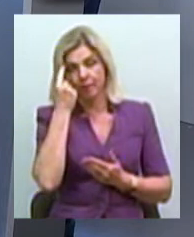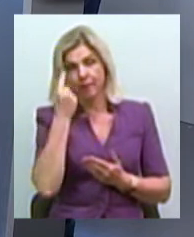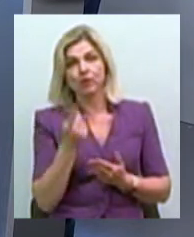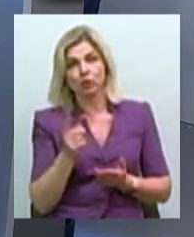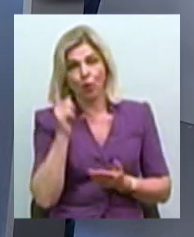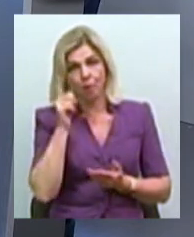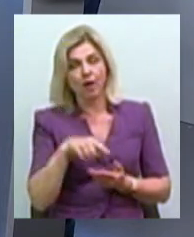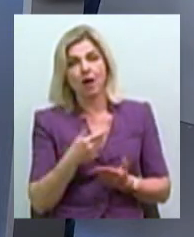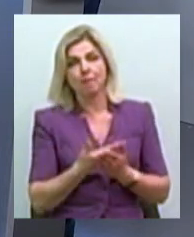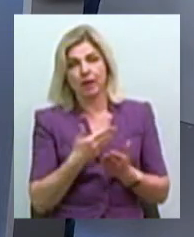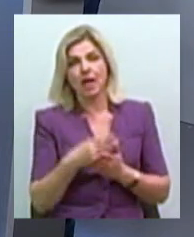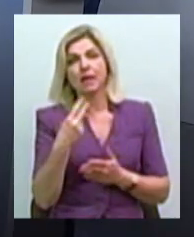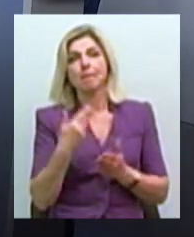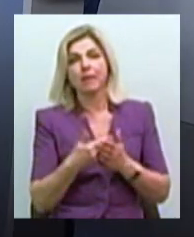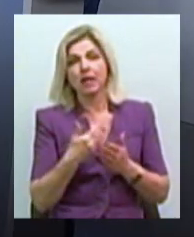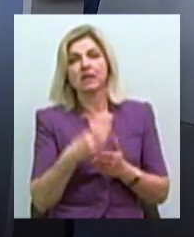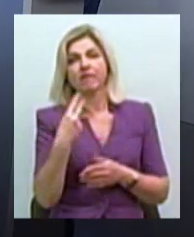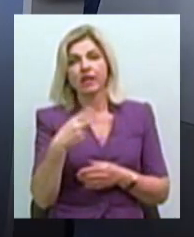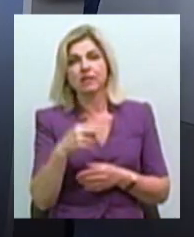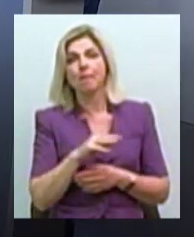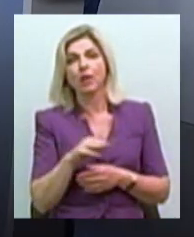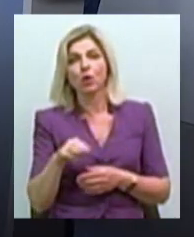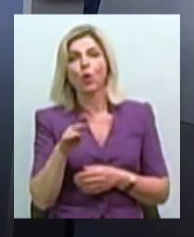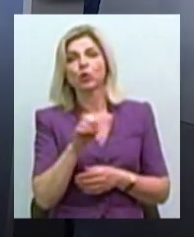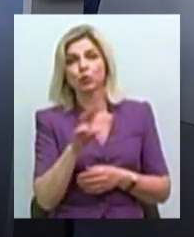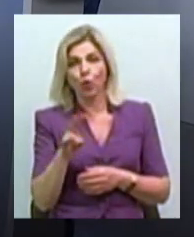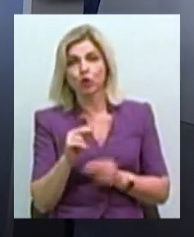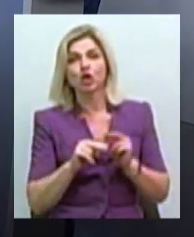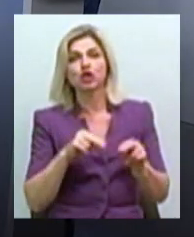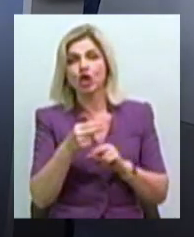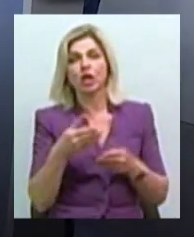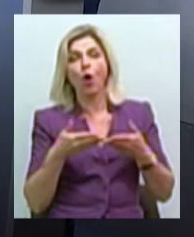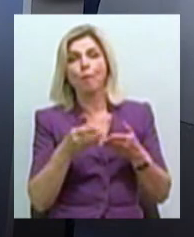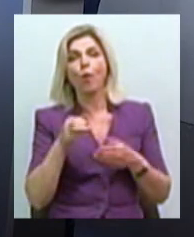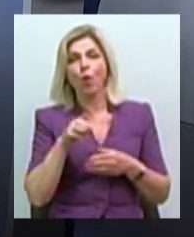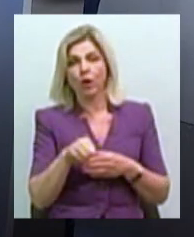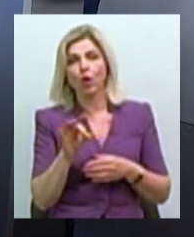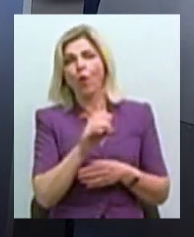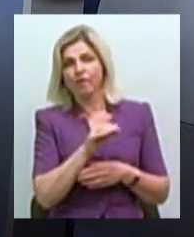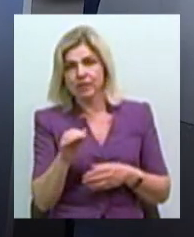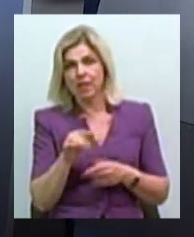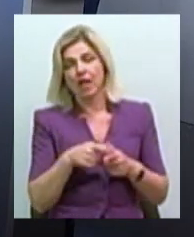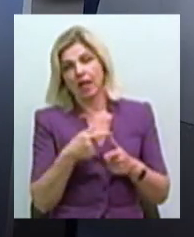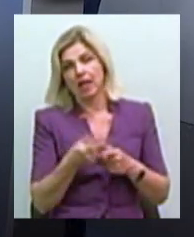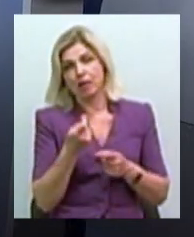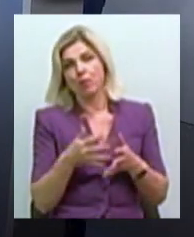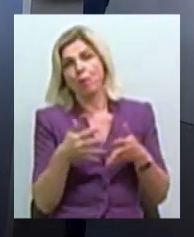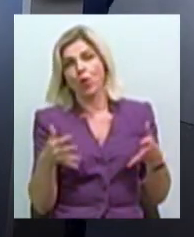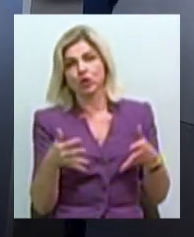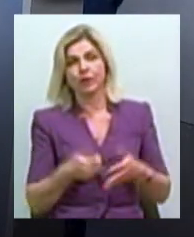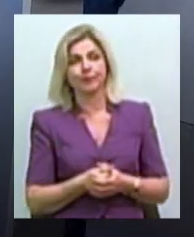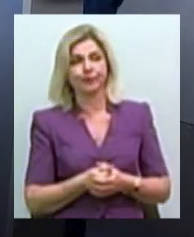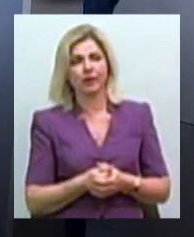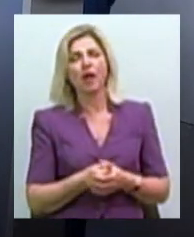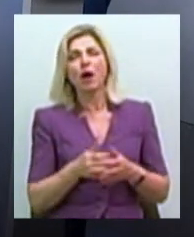якщо не помиляюсь, близько 20 мільйонів тонн у нас через порти проходить офіційно. Перевантажується щороку, чи трошки більше навіть 20 мільйонів? Більше,